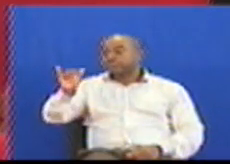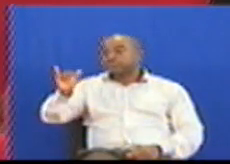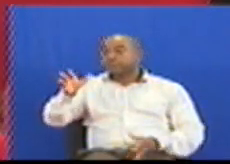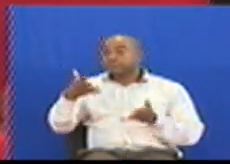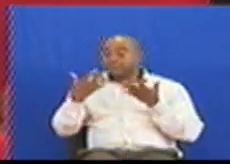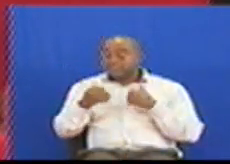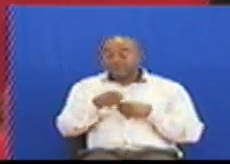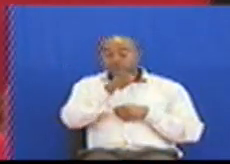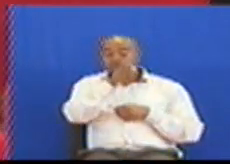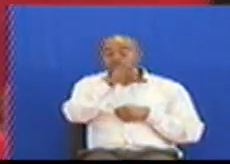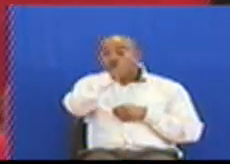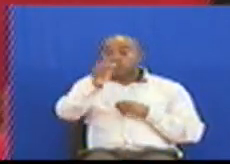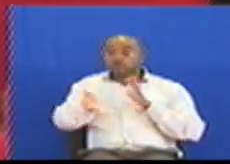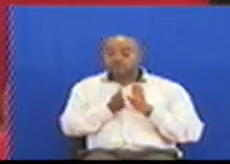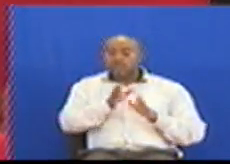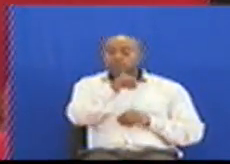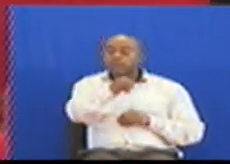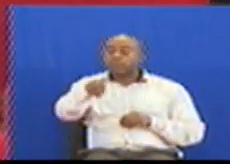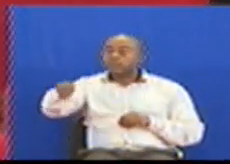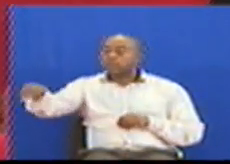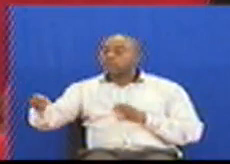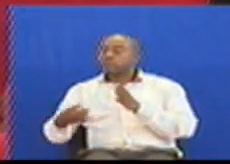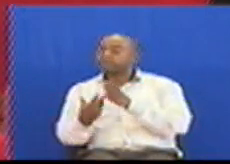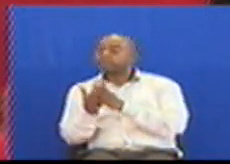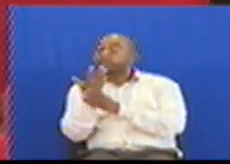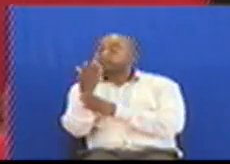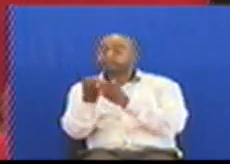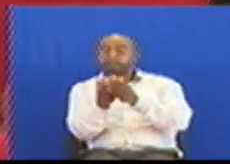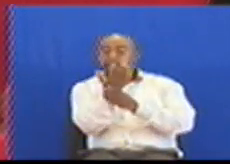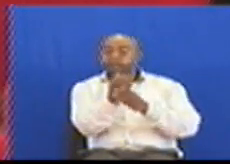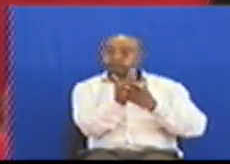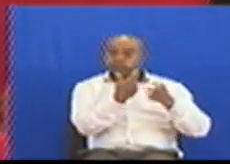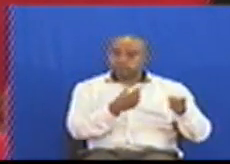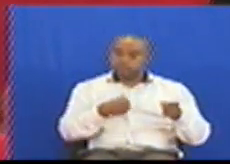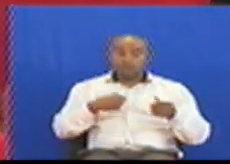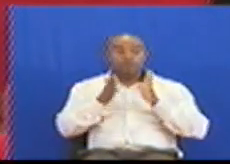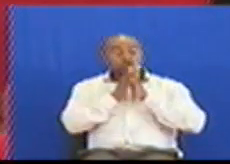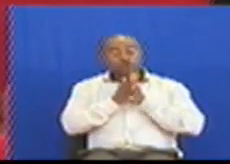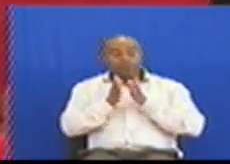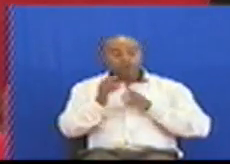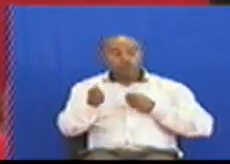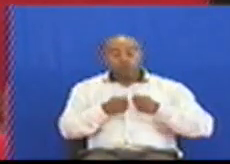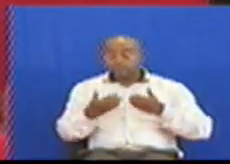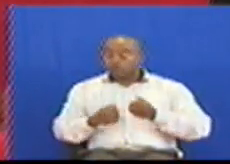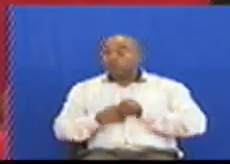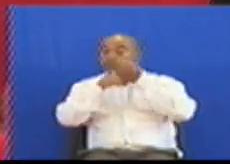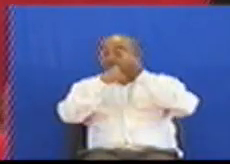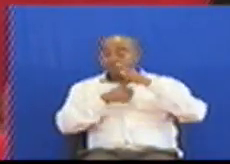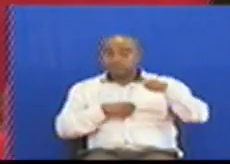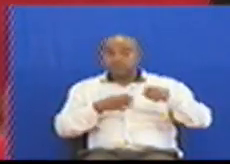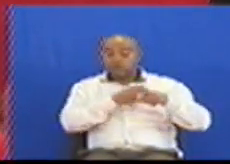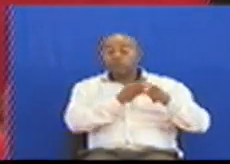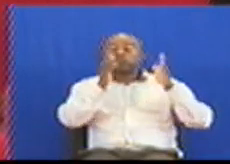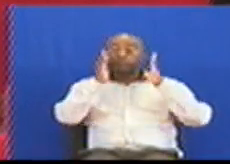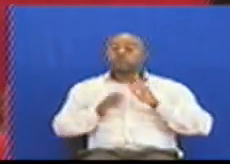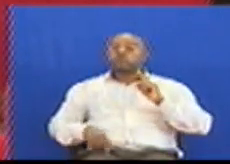za michikichi kwenda kupanda kwenye mashamba yao. Niwaombe wakurugenzi waweze kumuunga mkono Mheshimiwa Waziri Mkuu kwa